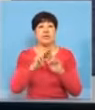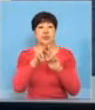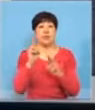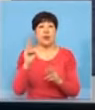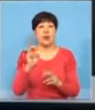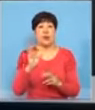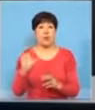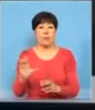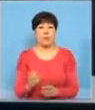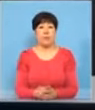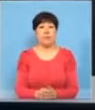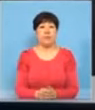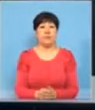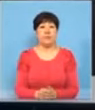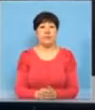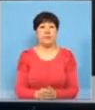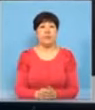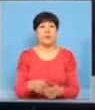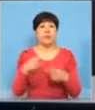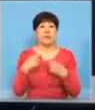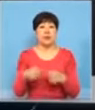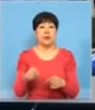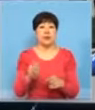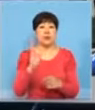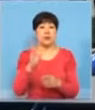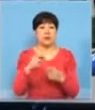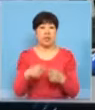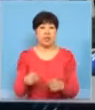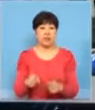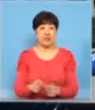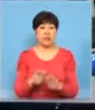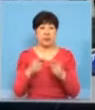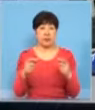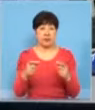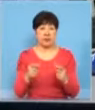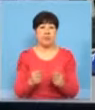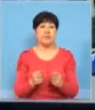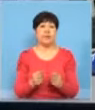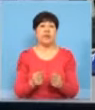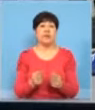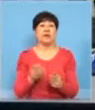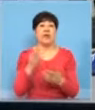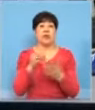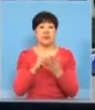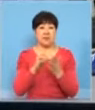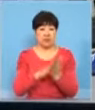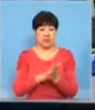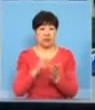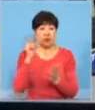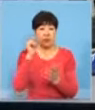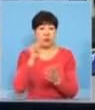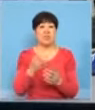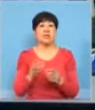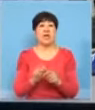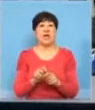tickets.expo2017astana.com. Билеты будут продаваться как с фиксированной датой и можно с открытой